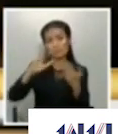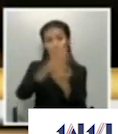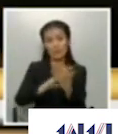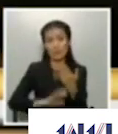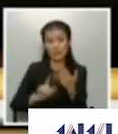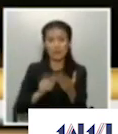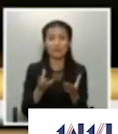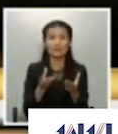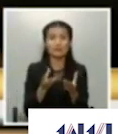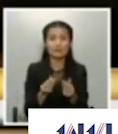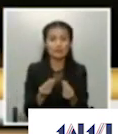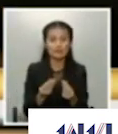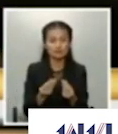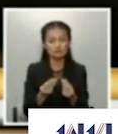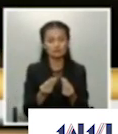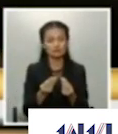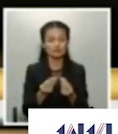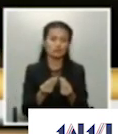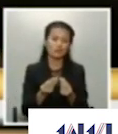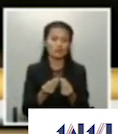ดินประมาณ